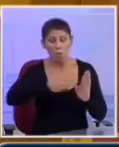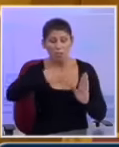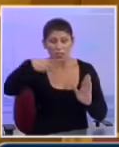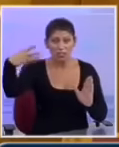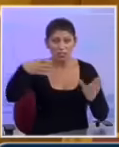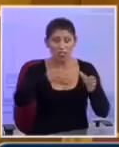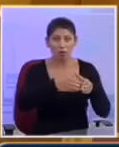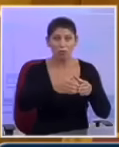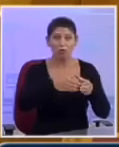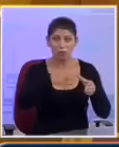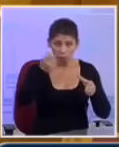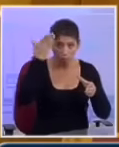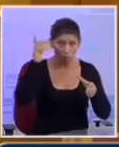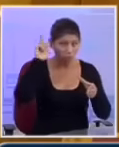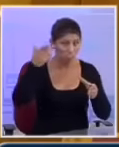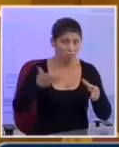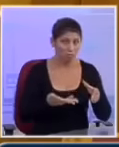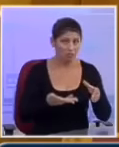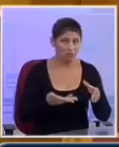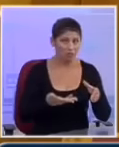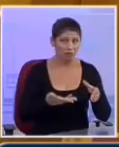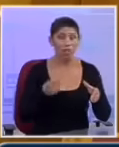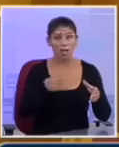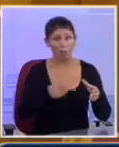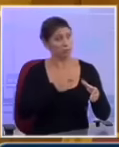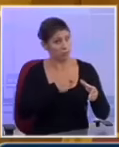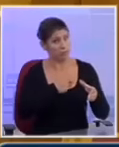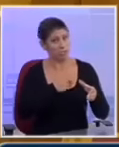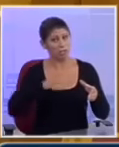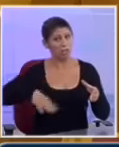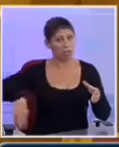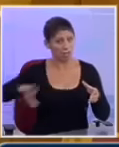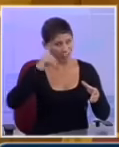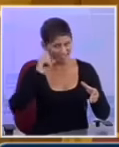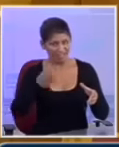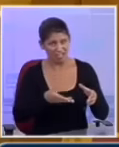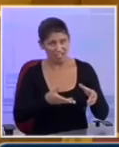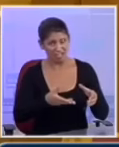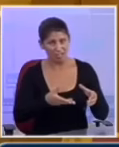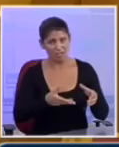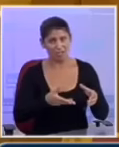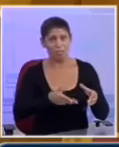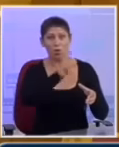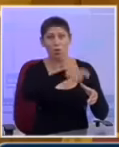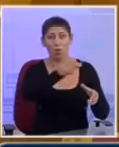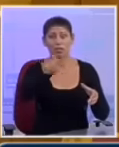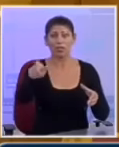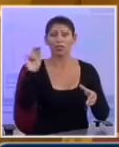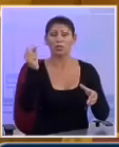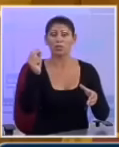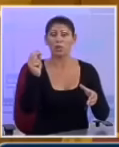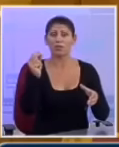Είναι αυτό κόστος δημοκρατίας? Έτσι πιστεύετε, ο λαός τα ξέρει αυτά, ότι κάθε